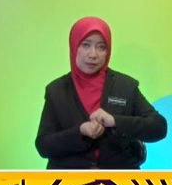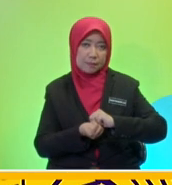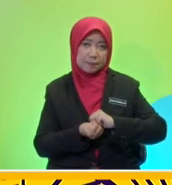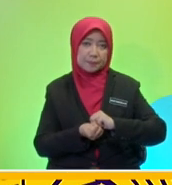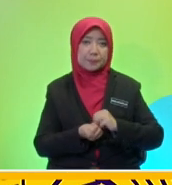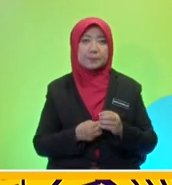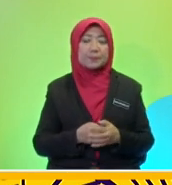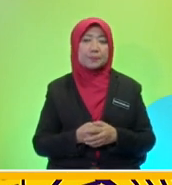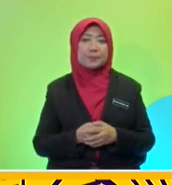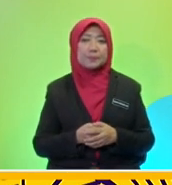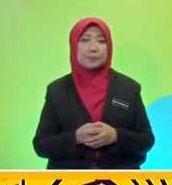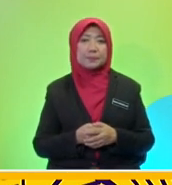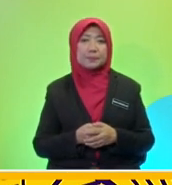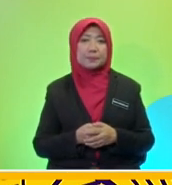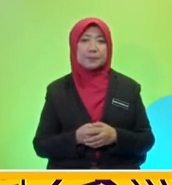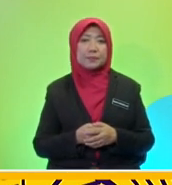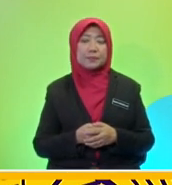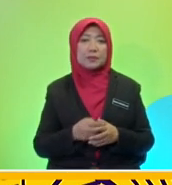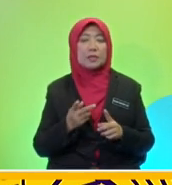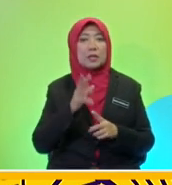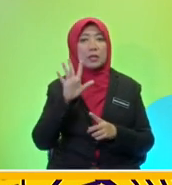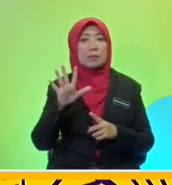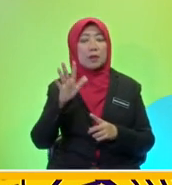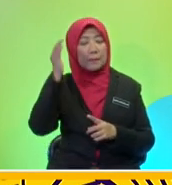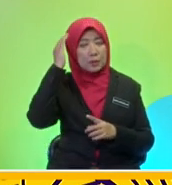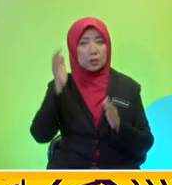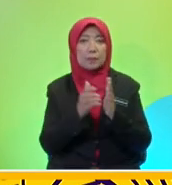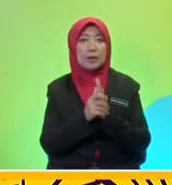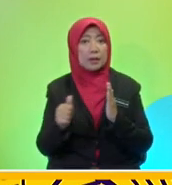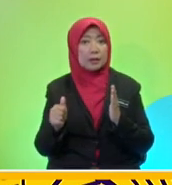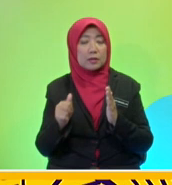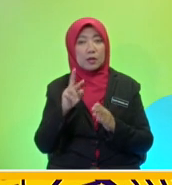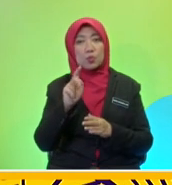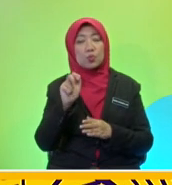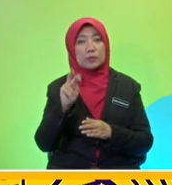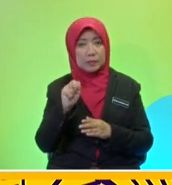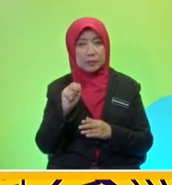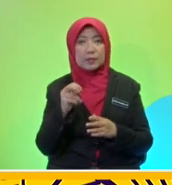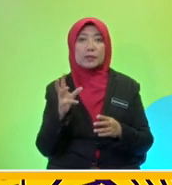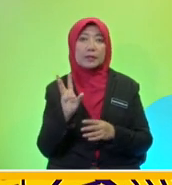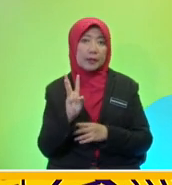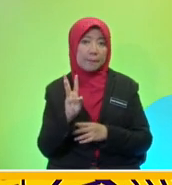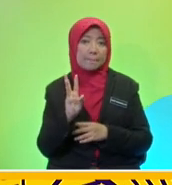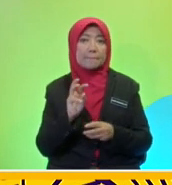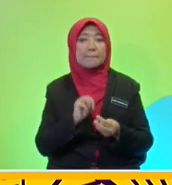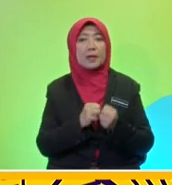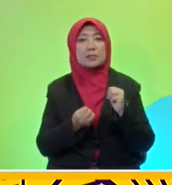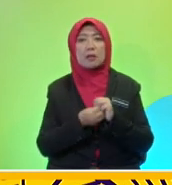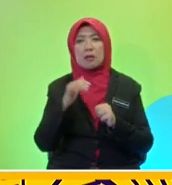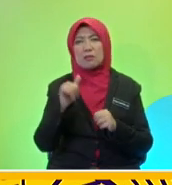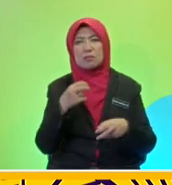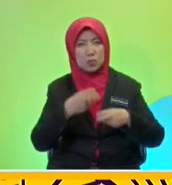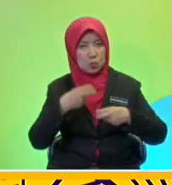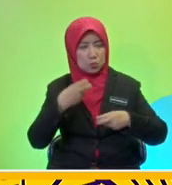kemahiran untuk salah oke yang kelima pengetahuan kamera untuk selesai masalahnya rutin yang ke-6 lah masa-masalah yang kompleks